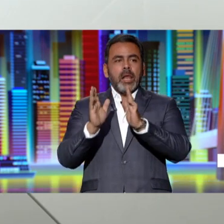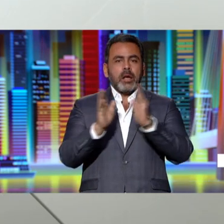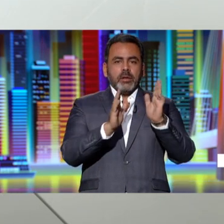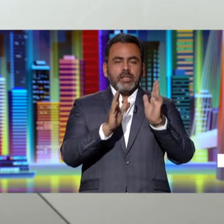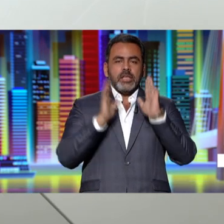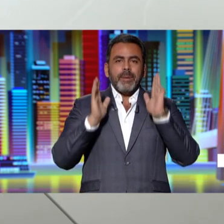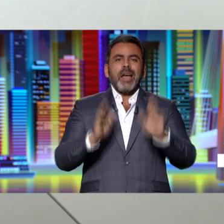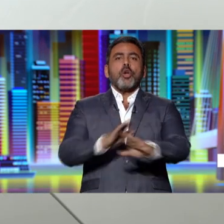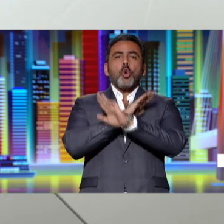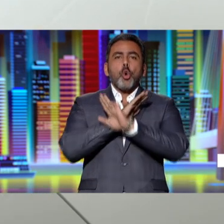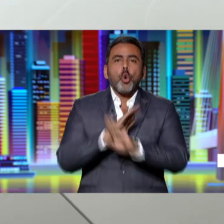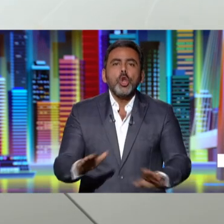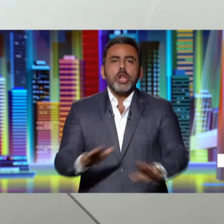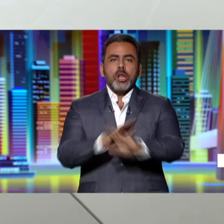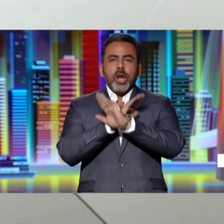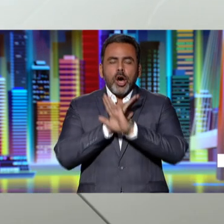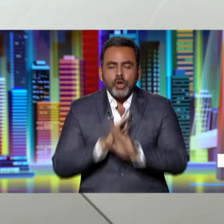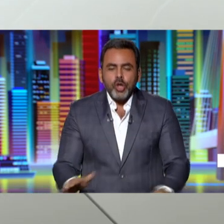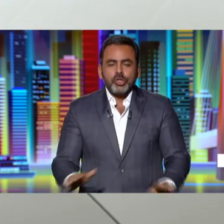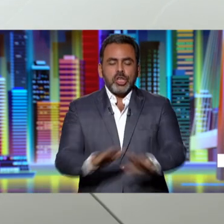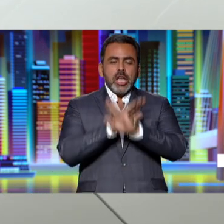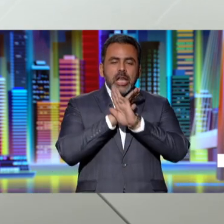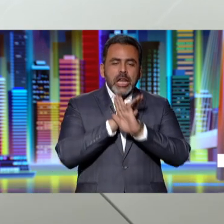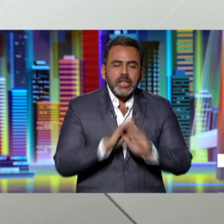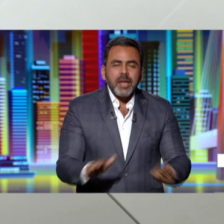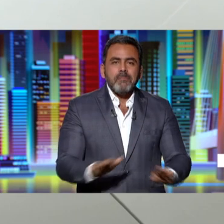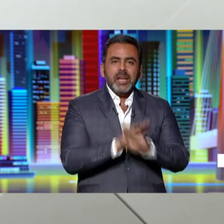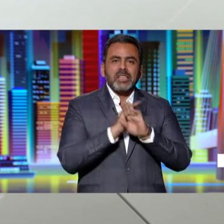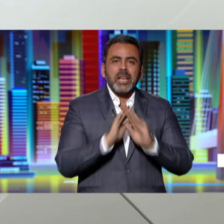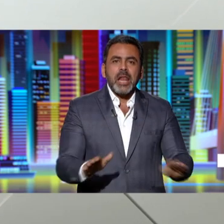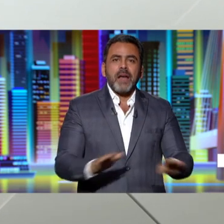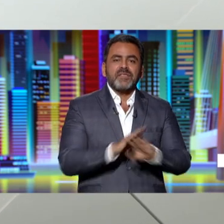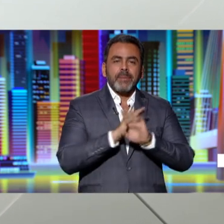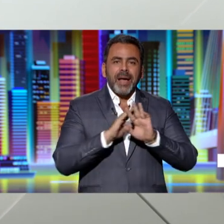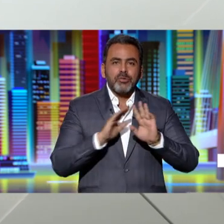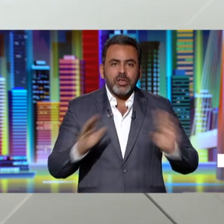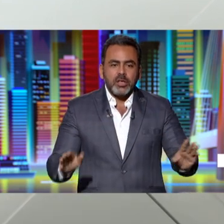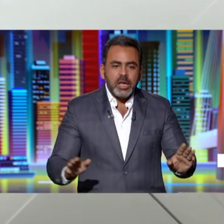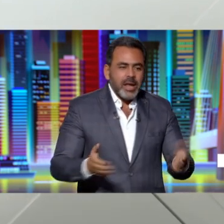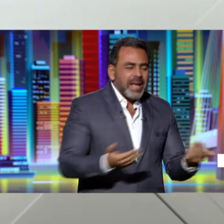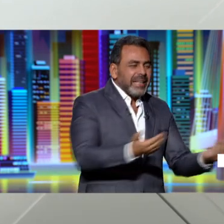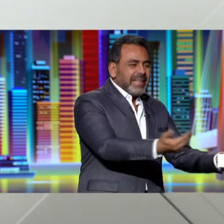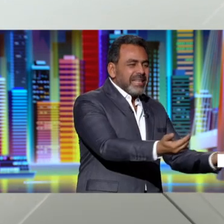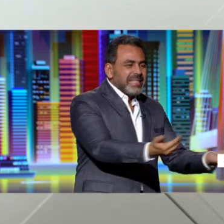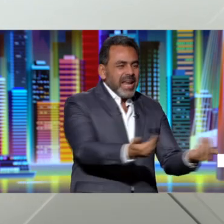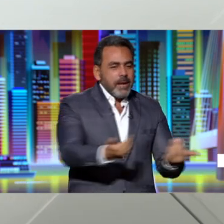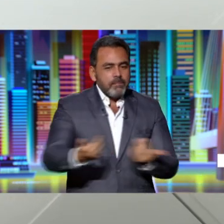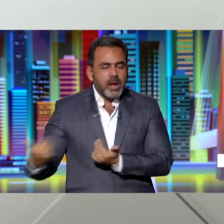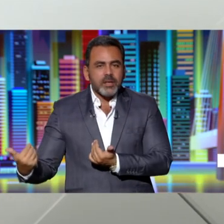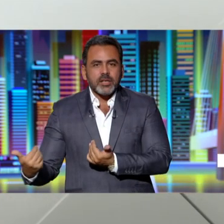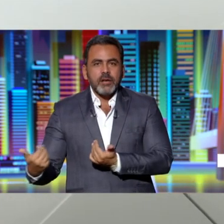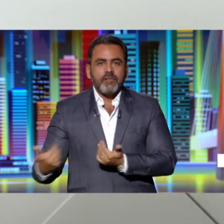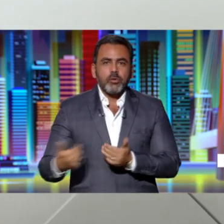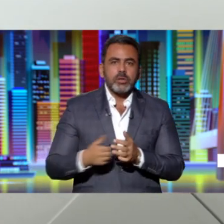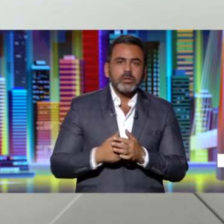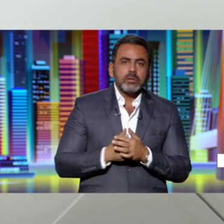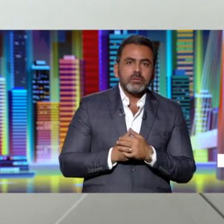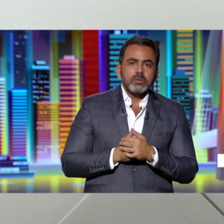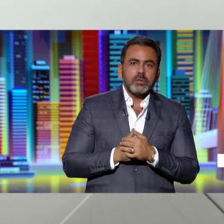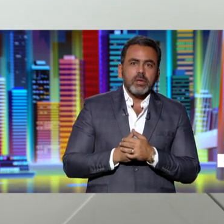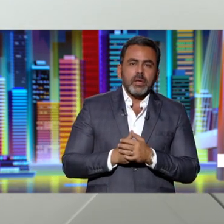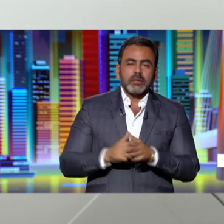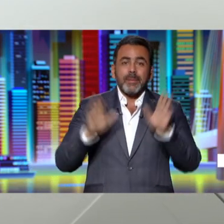قلت الاراضي يبقى كل الاراضي اللي تم احتلالها في 67 تنسحب منها اسرائيل